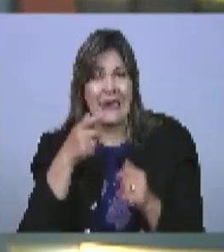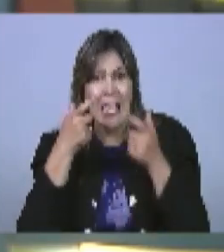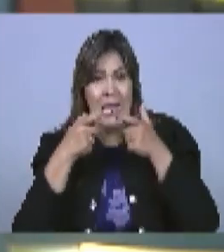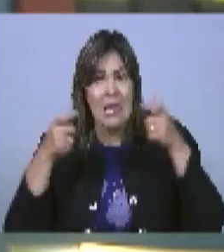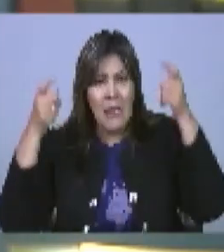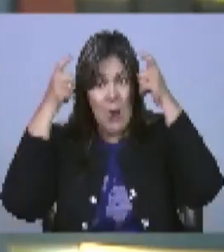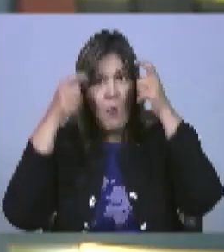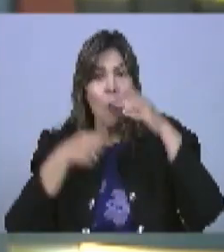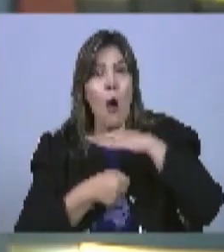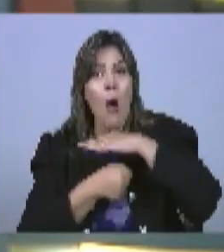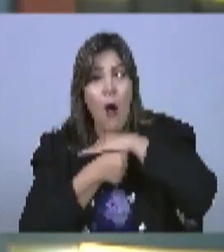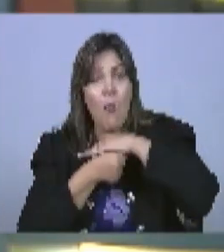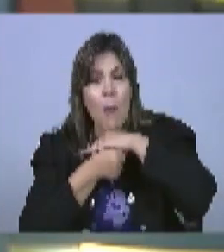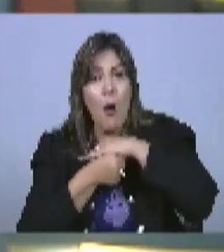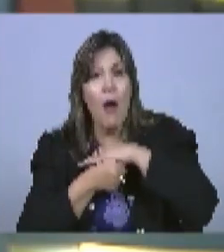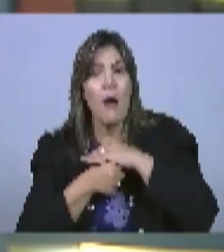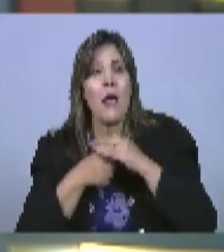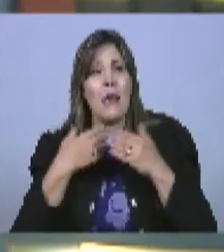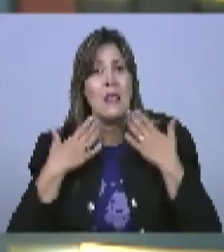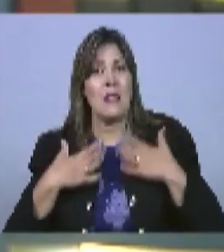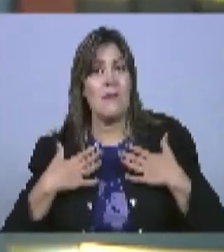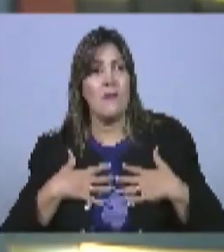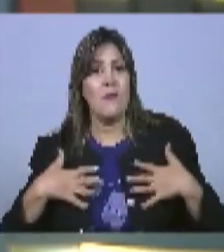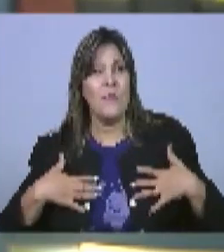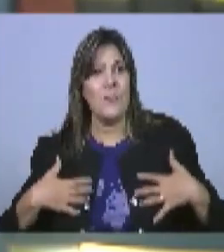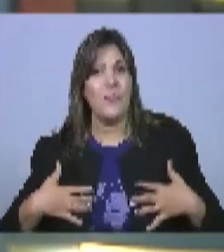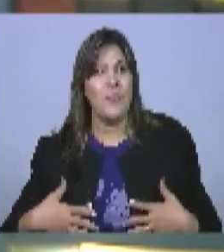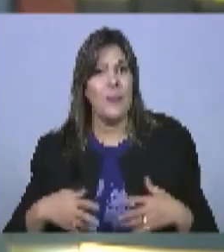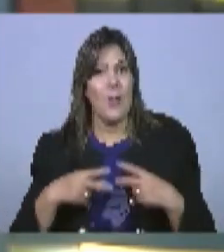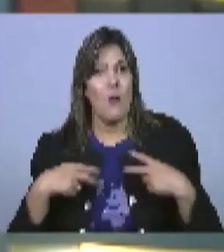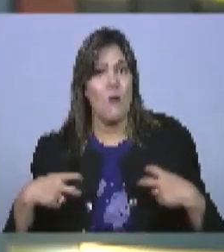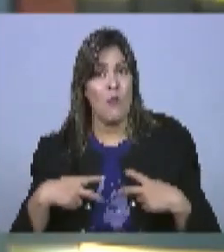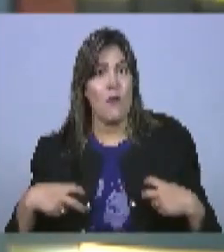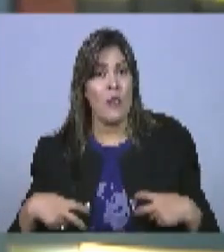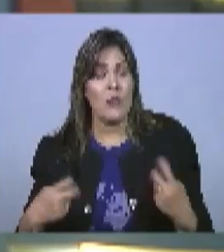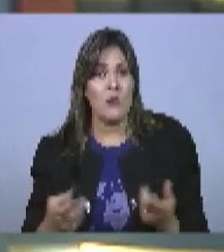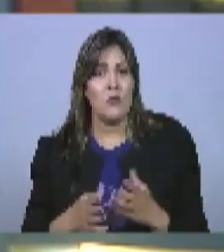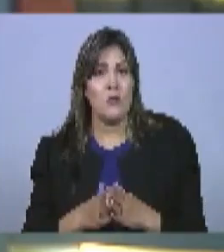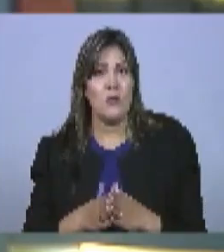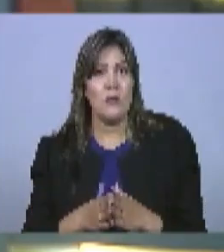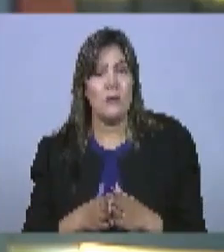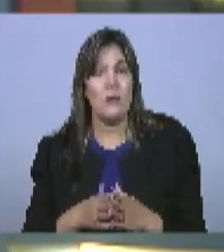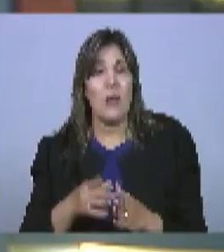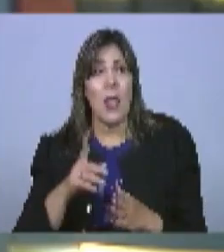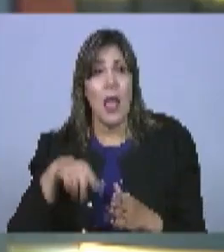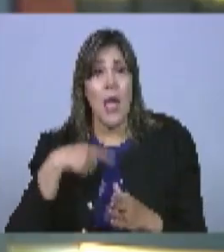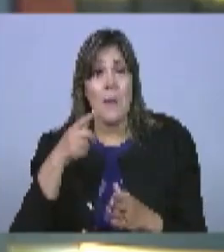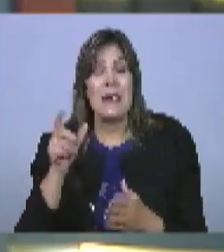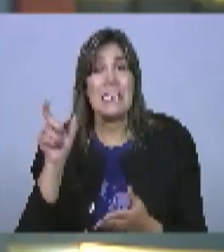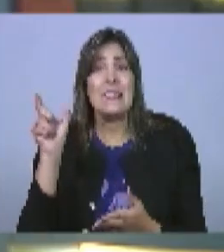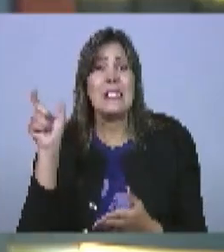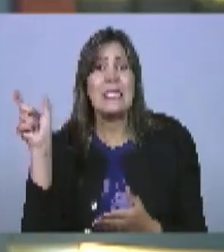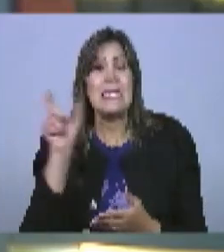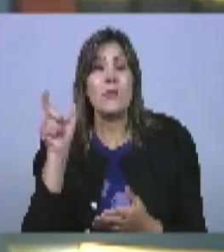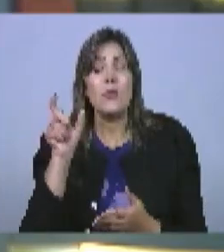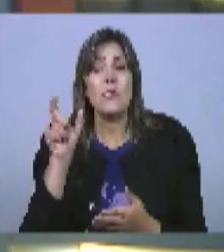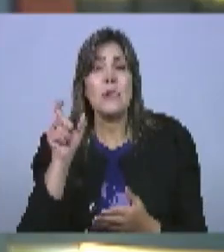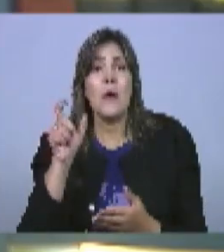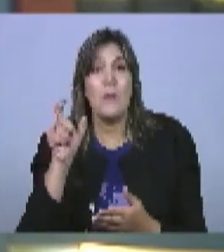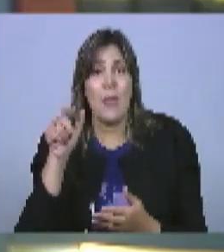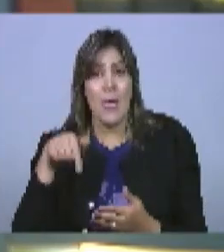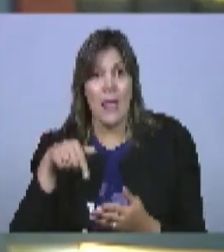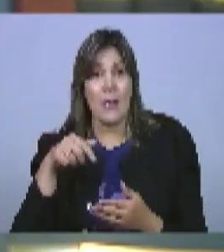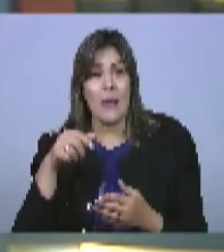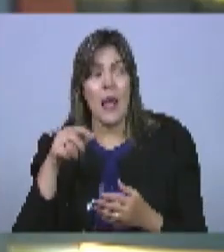لكن اللي لفت انتباهي ان بعض الابواق او المنابر الاسلاميه هنا في مصر قعدت تتكلم على الموضوع ده تقول لك يعني